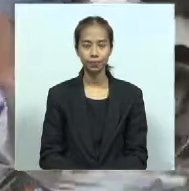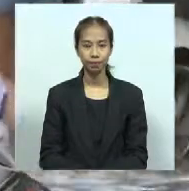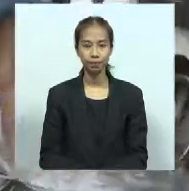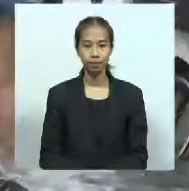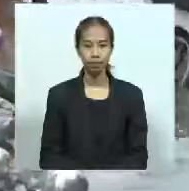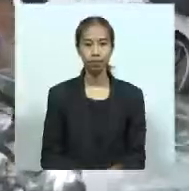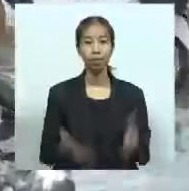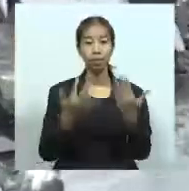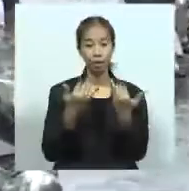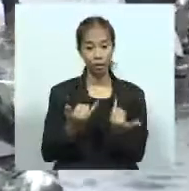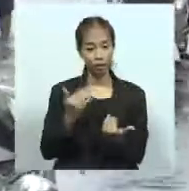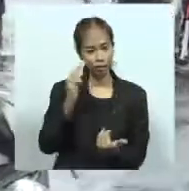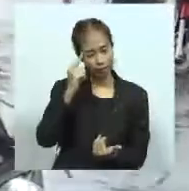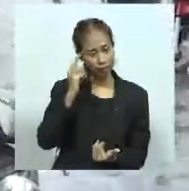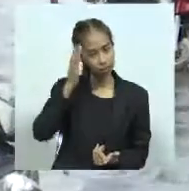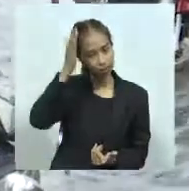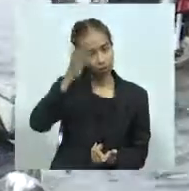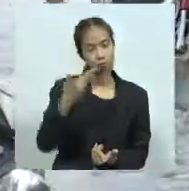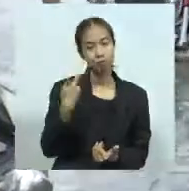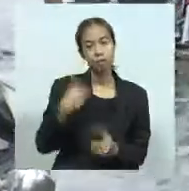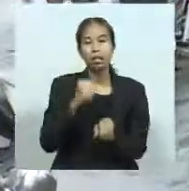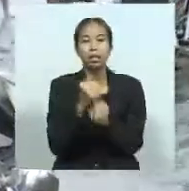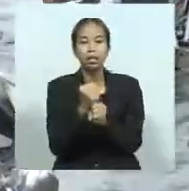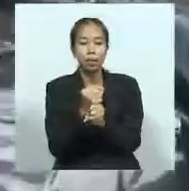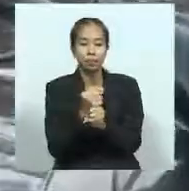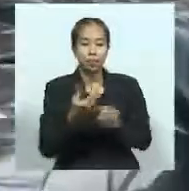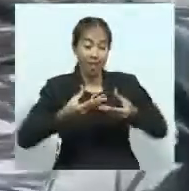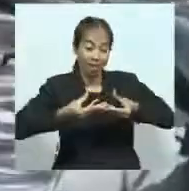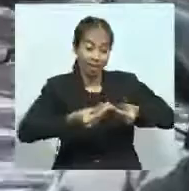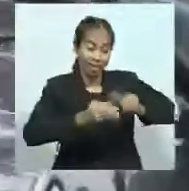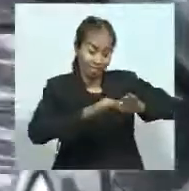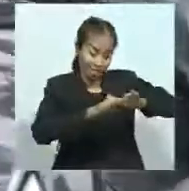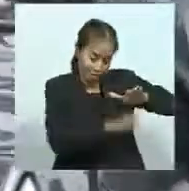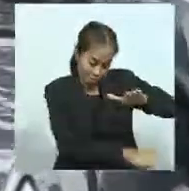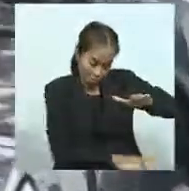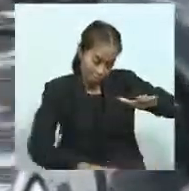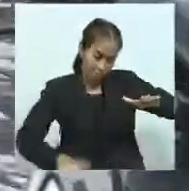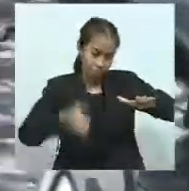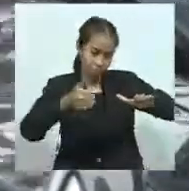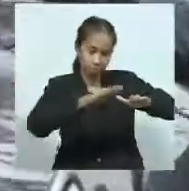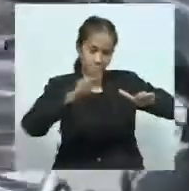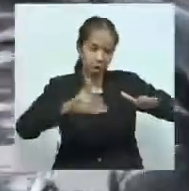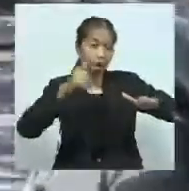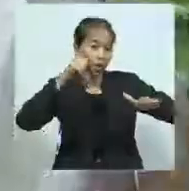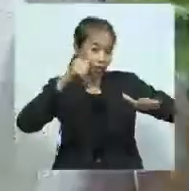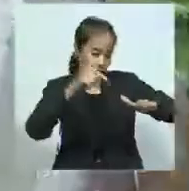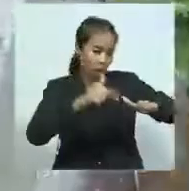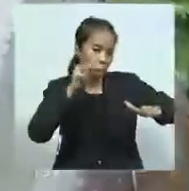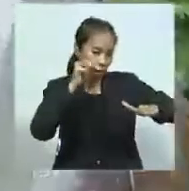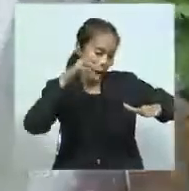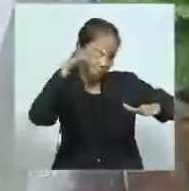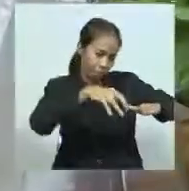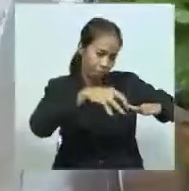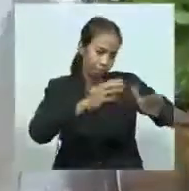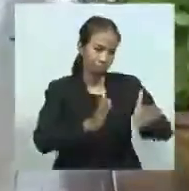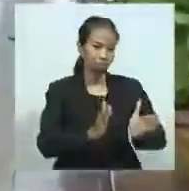นอกจากนี้ยังเห็นว่าในอนาคตควรมีการจัดสร้างแก้มลิงใต้ดินโดยสร้างเป็นแท้งน้ำนะคะซึ่งมีขนาดใหญ่อยู่ใต้ดินมีป